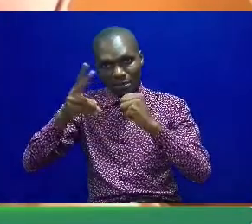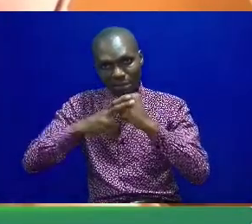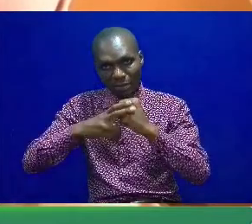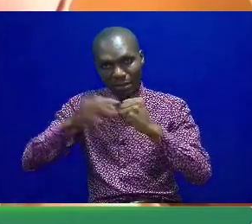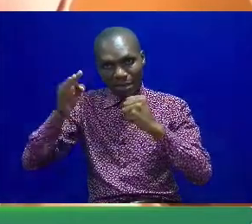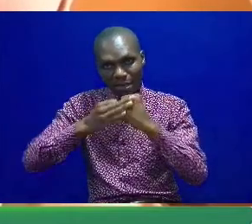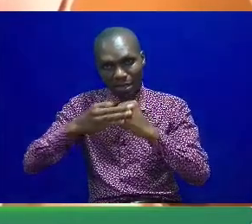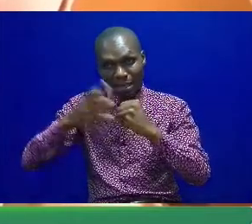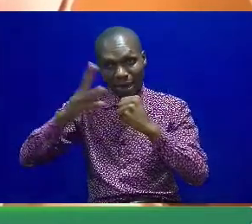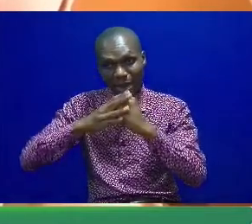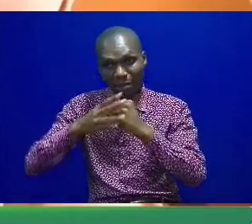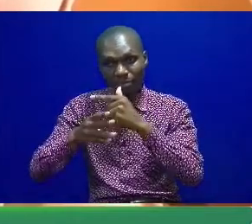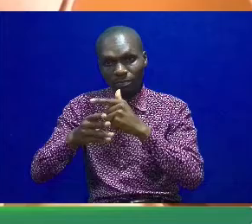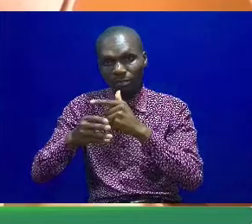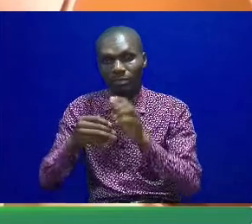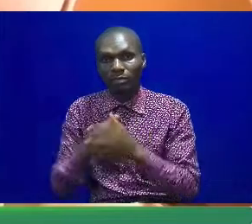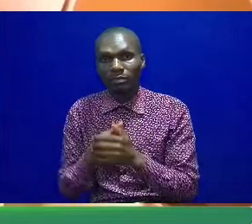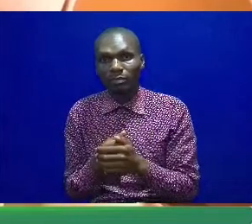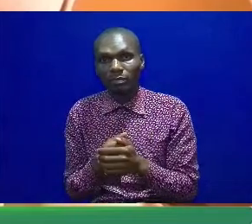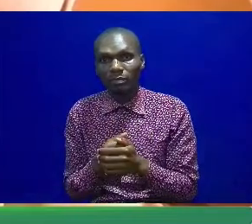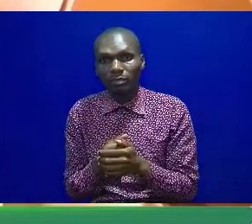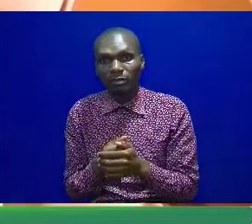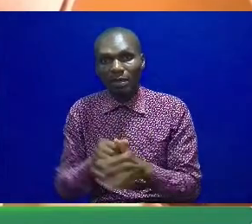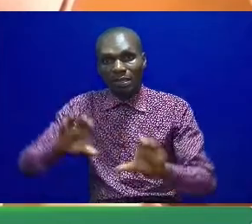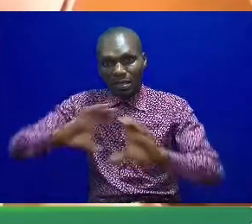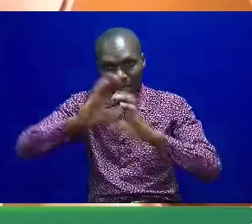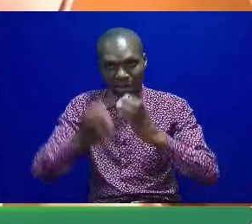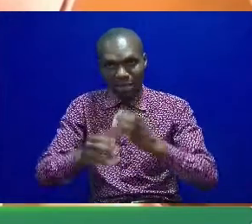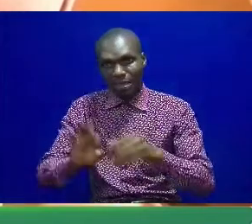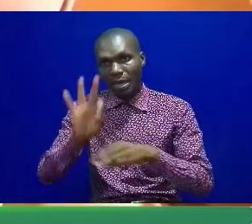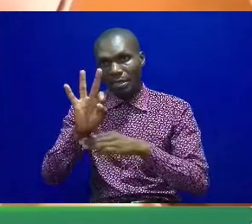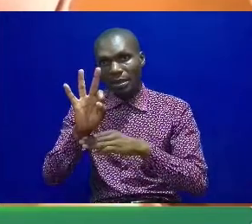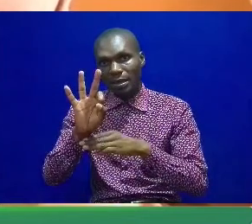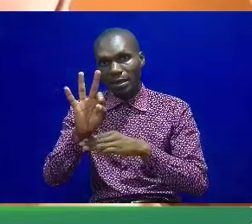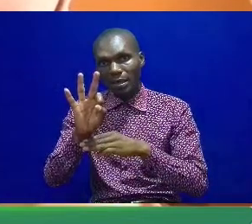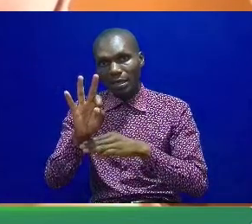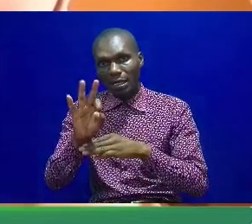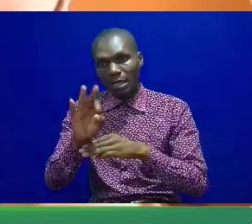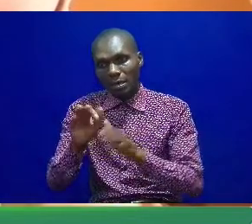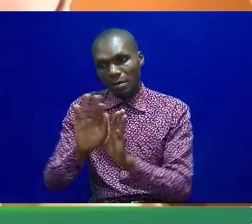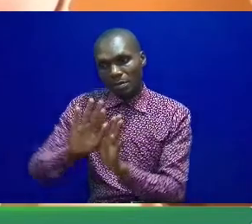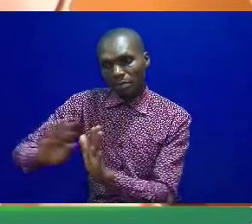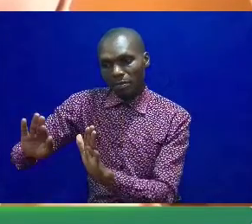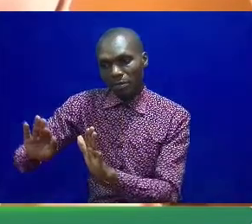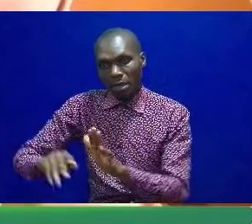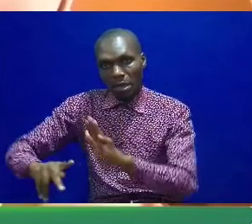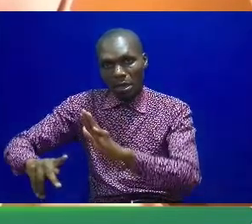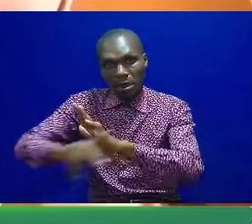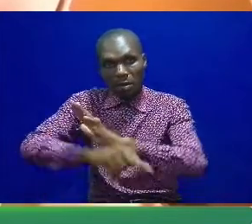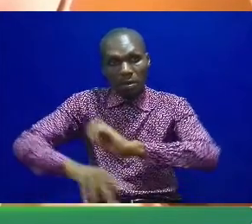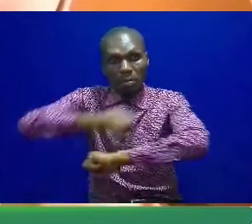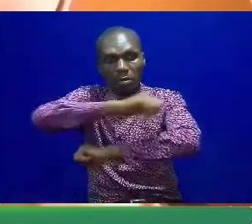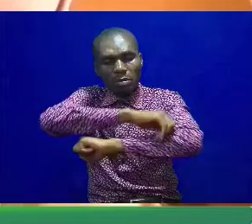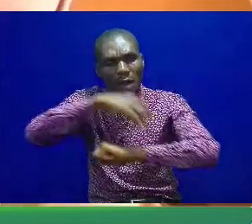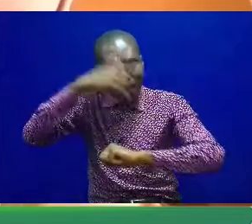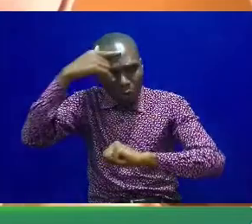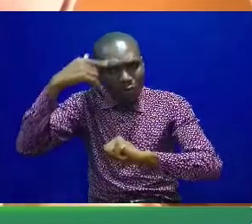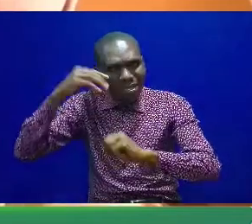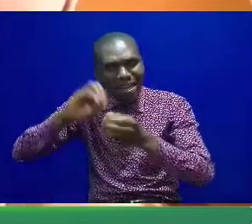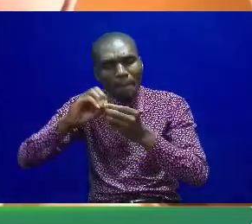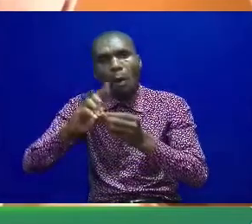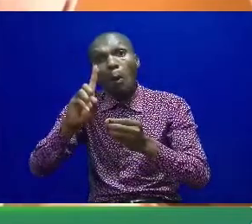and 9 ebrasi bitato bwe domicile in primary schools asenge njo gente